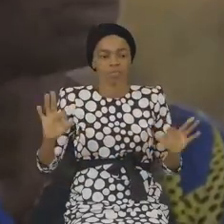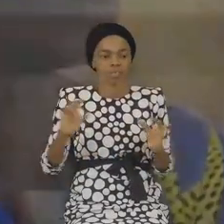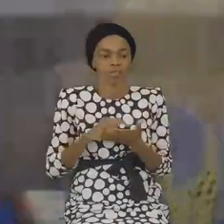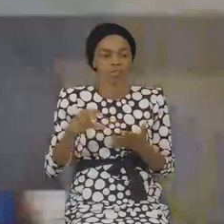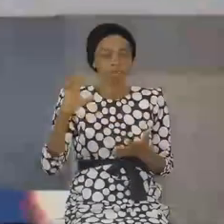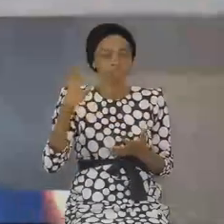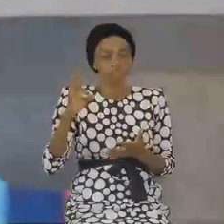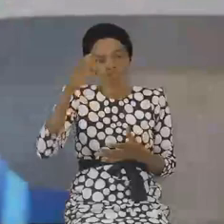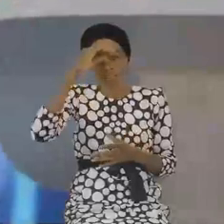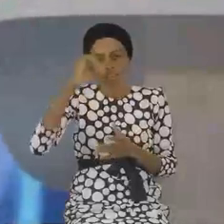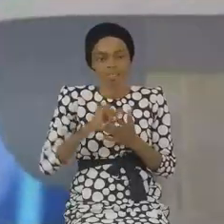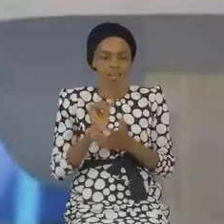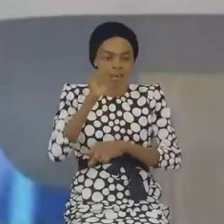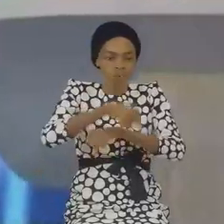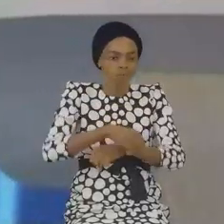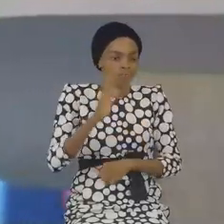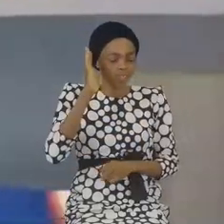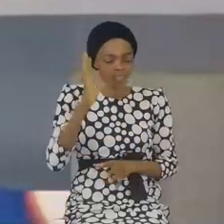qui